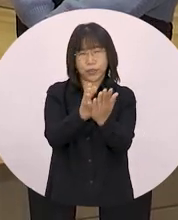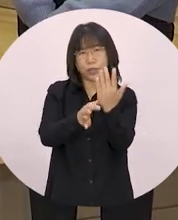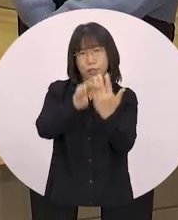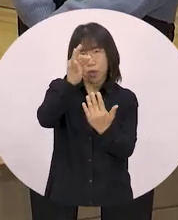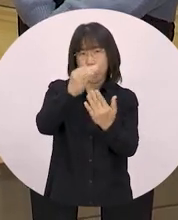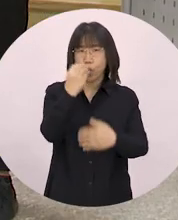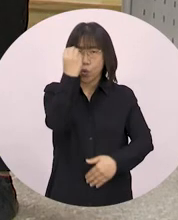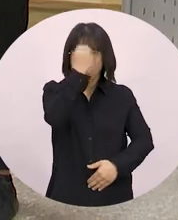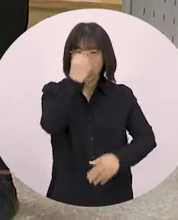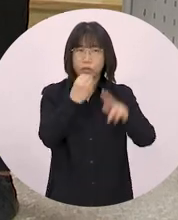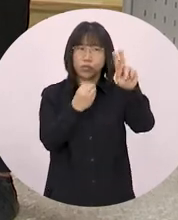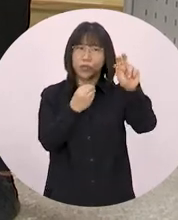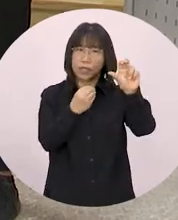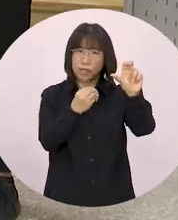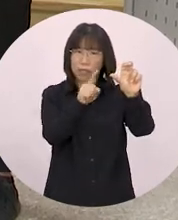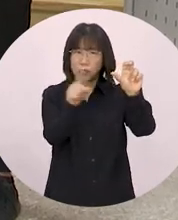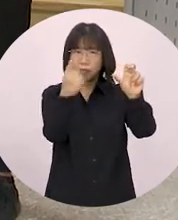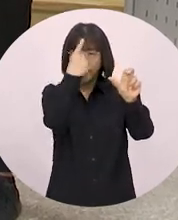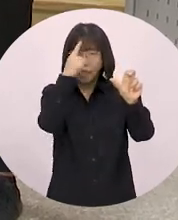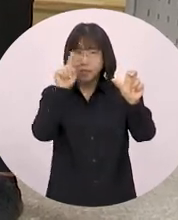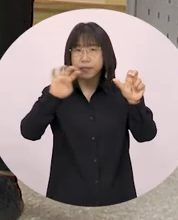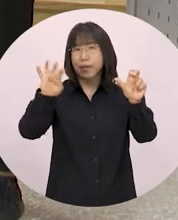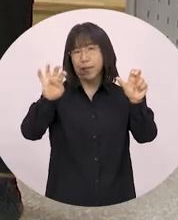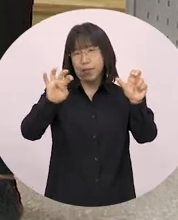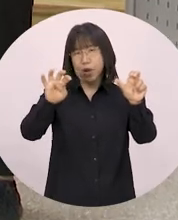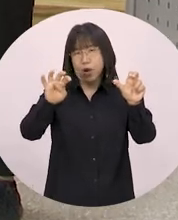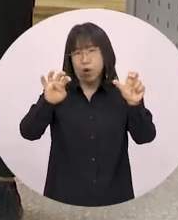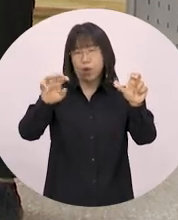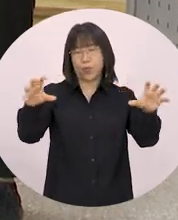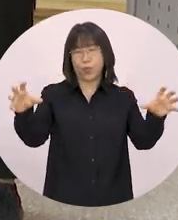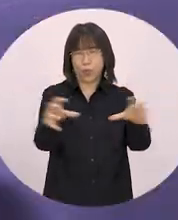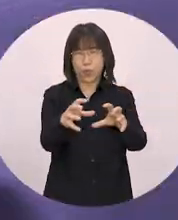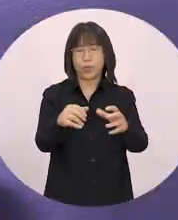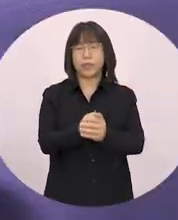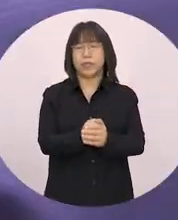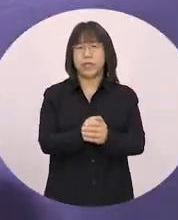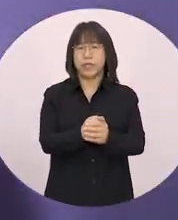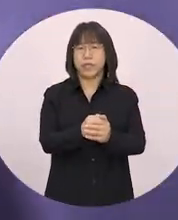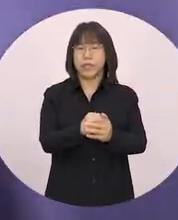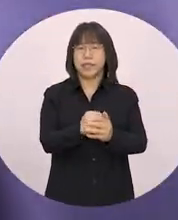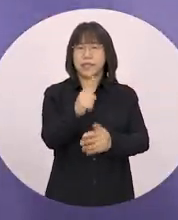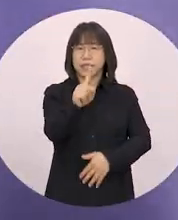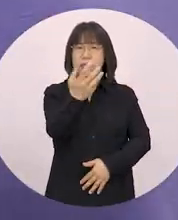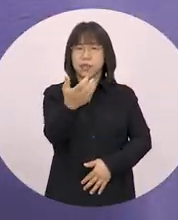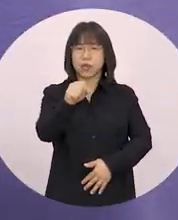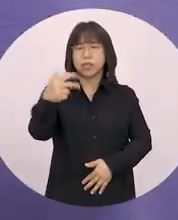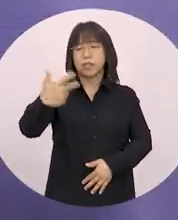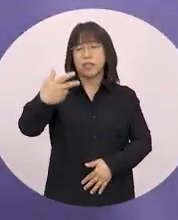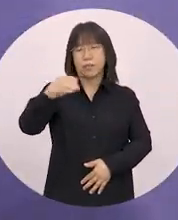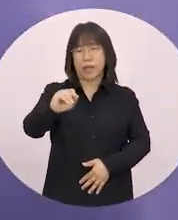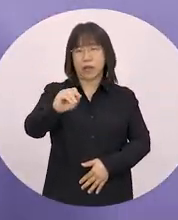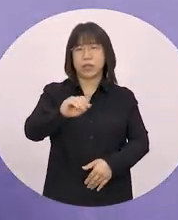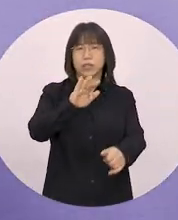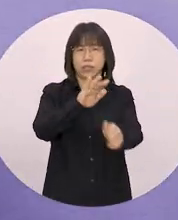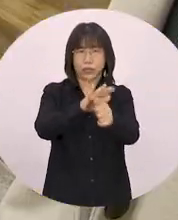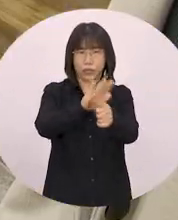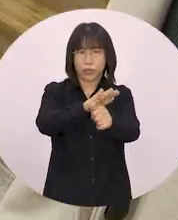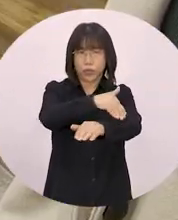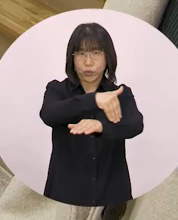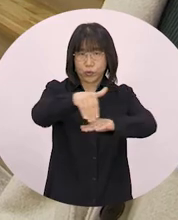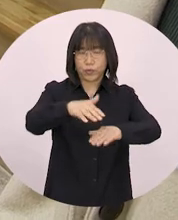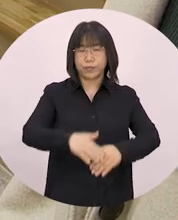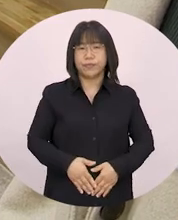분야로 선발하며 고등 학생 25명과 대학생 40명의 지역인재 에게 총 1억 7천 여 만원의 장학금을